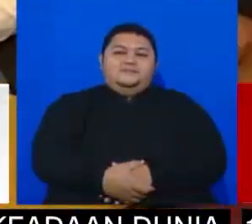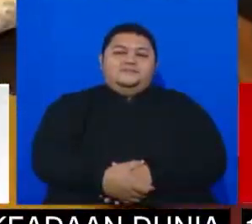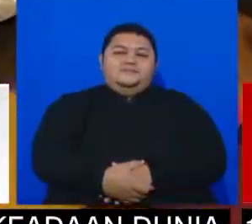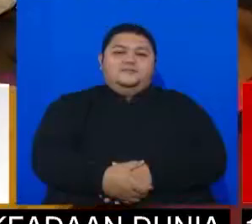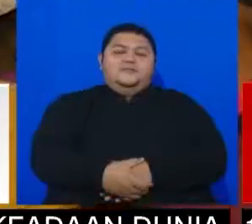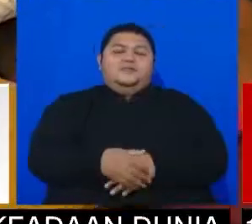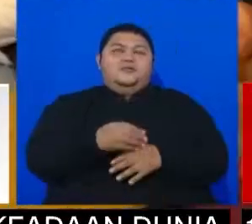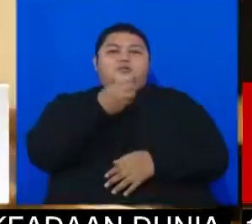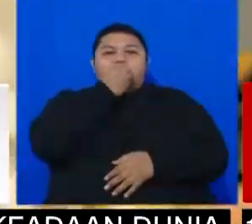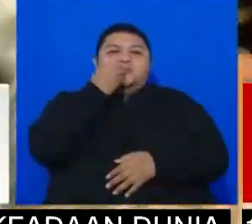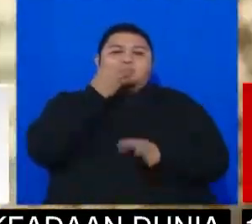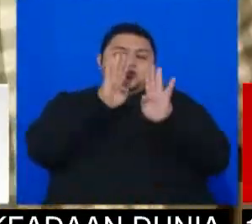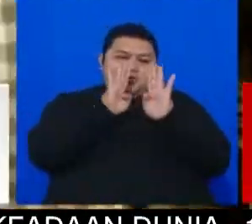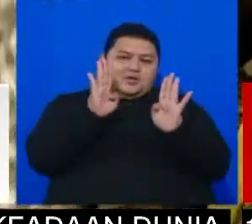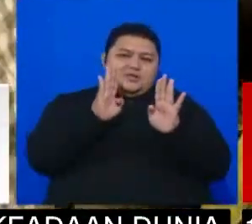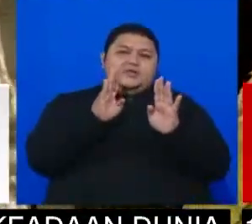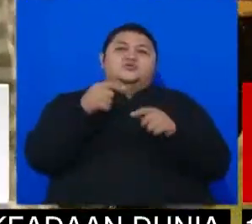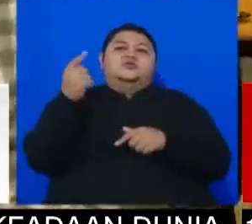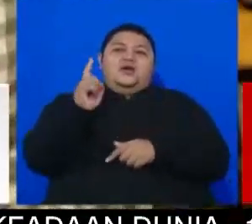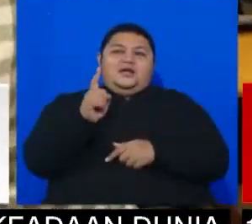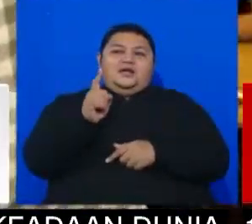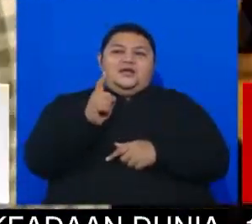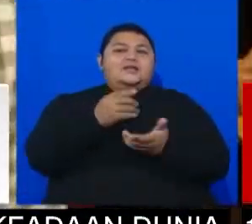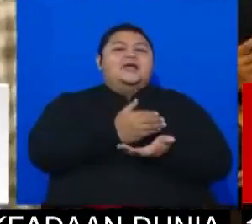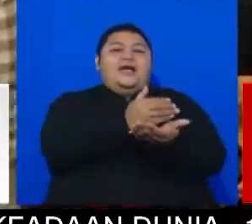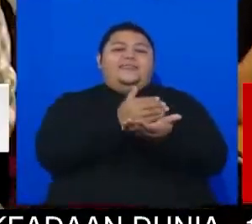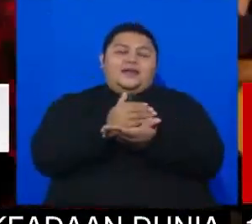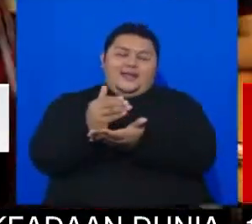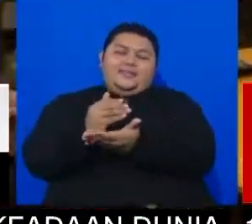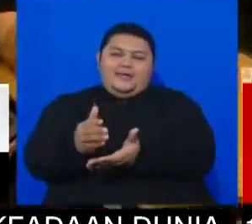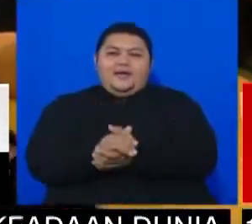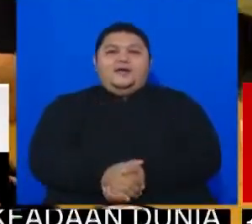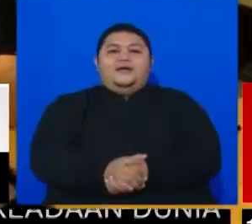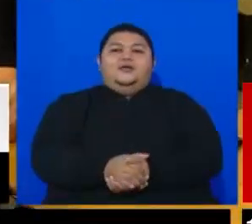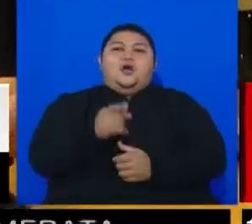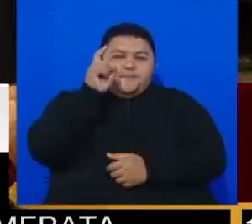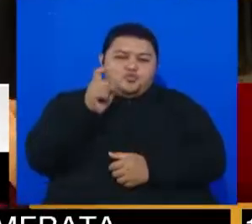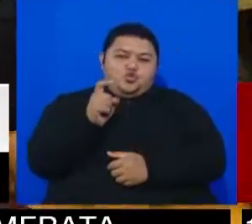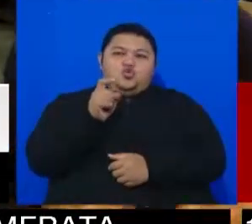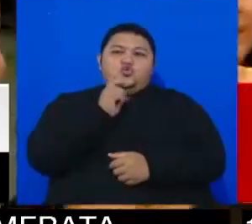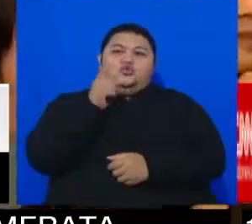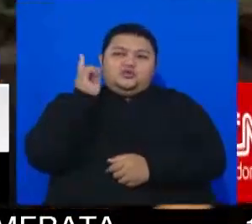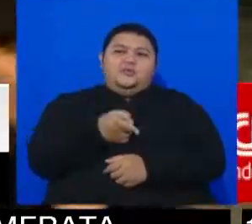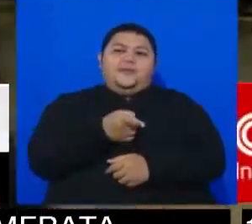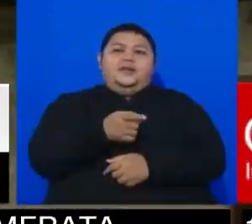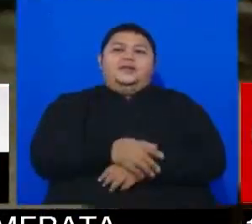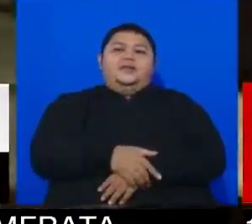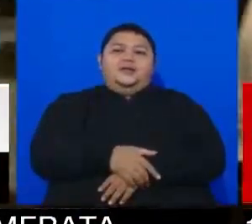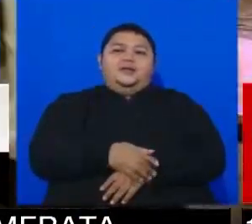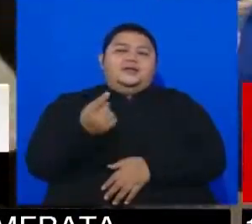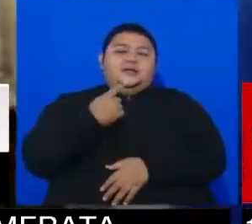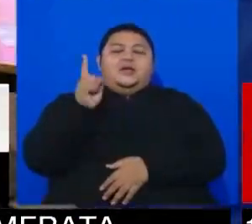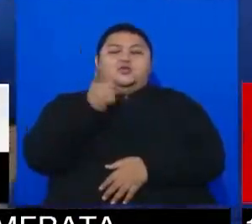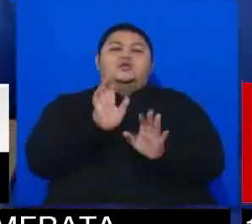Waktu berbuka sudah tiba, saatnya kita antarkan makanan ke meja pelanggan. Selain dibutuhkan kecepatan untuk kita mengantarkan makanan, kita juga